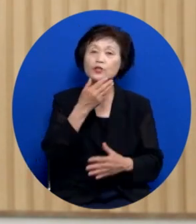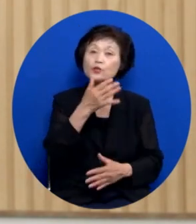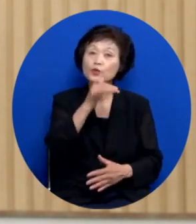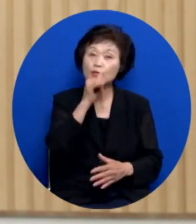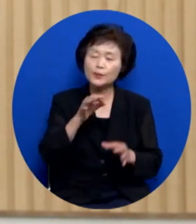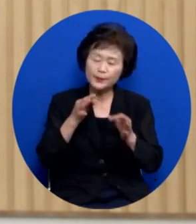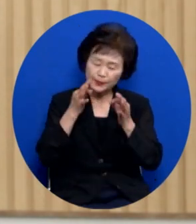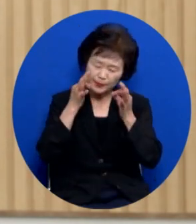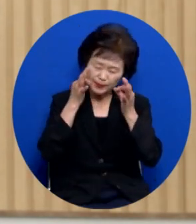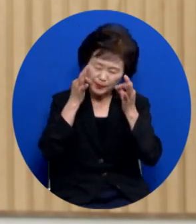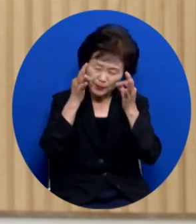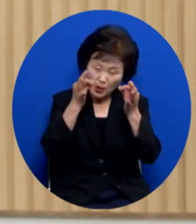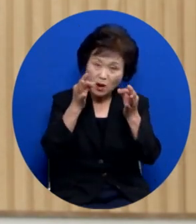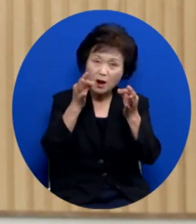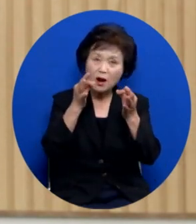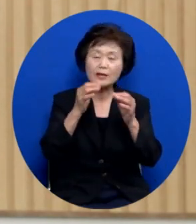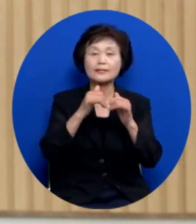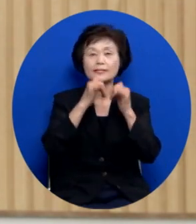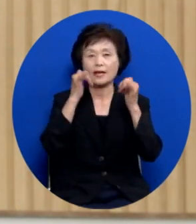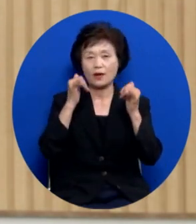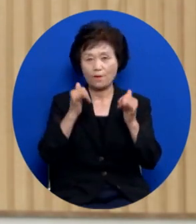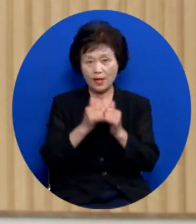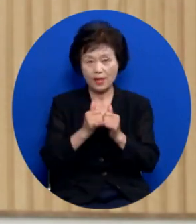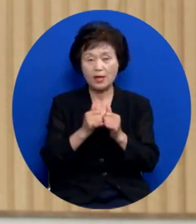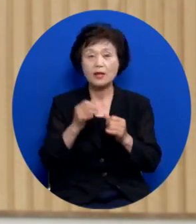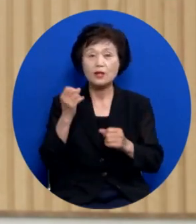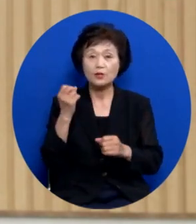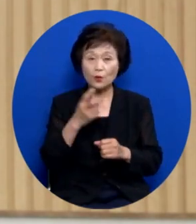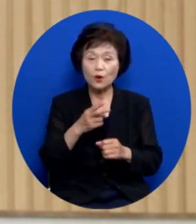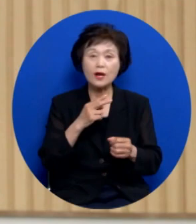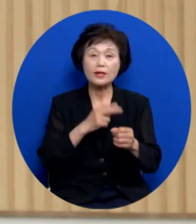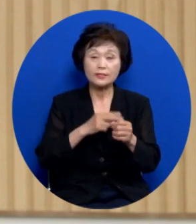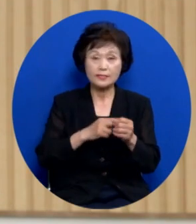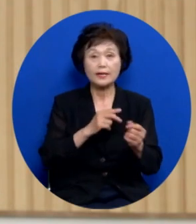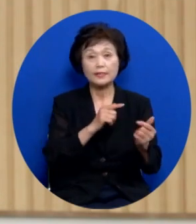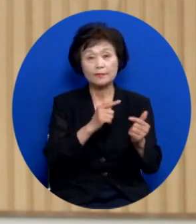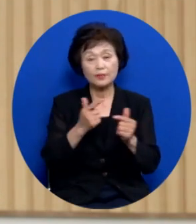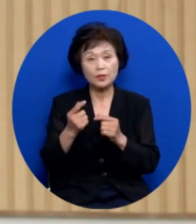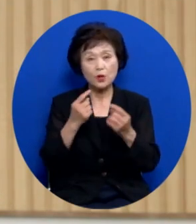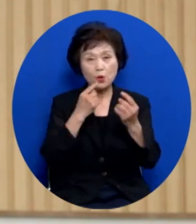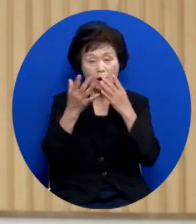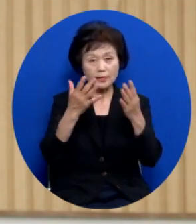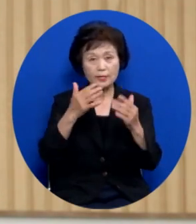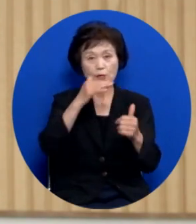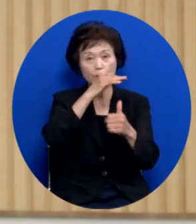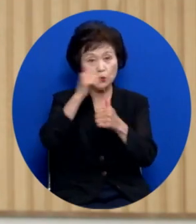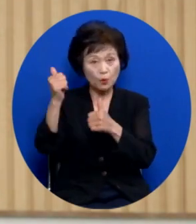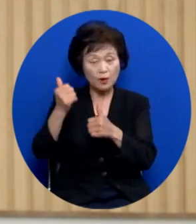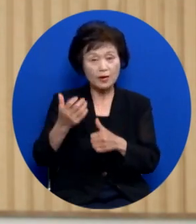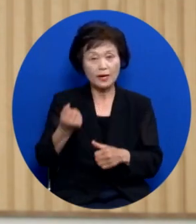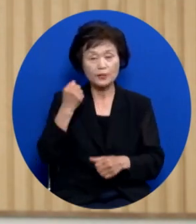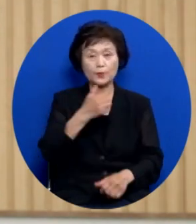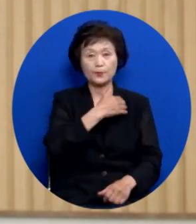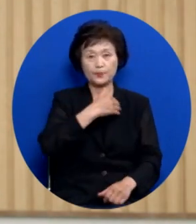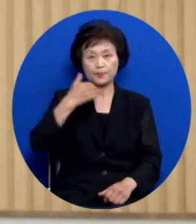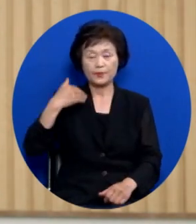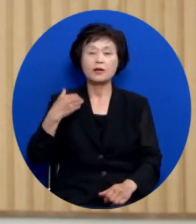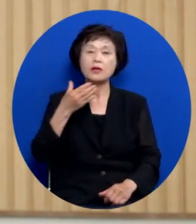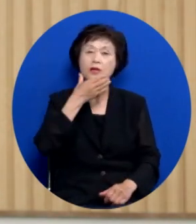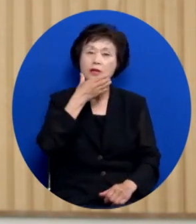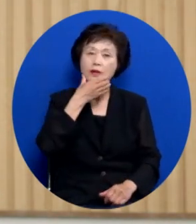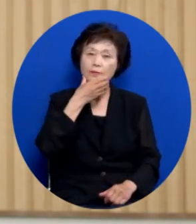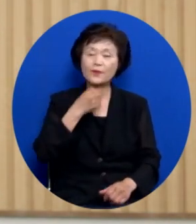노력을 기울여주는 사회, 또한 선생님들이 분명한 소명으로 당당하고